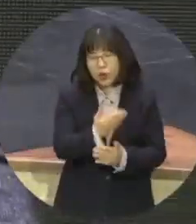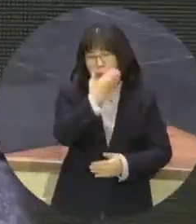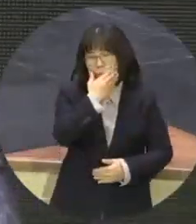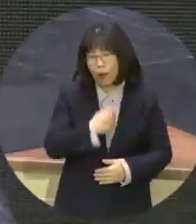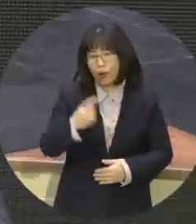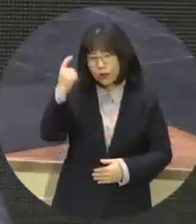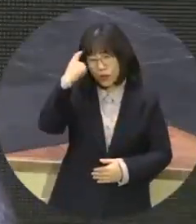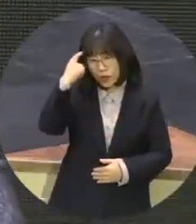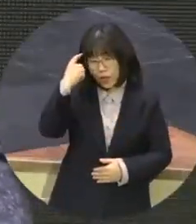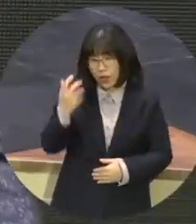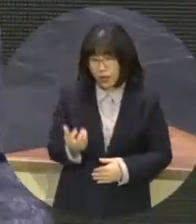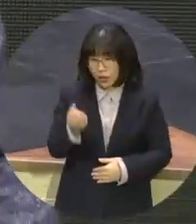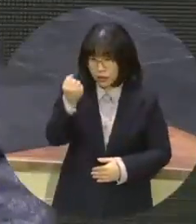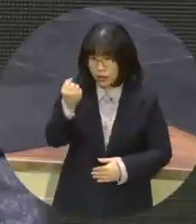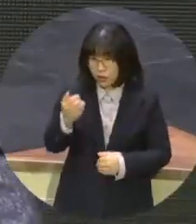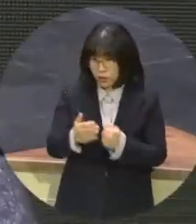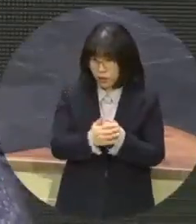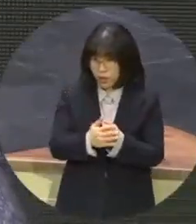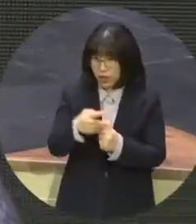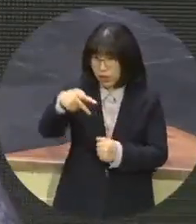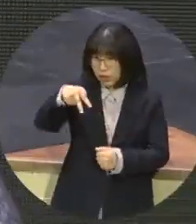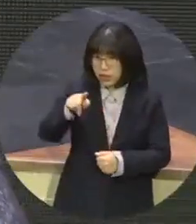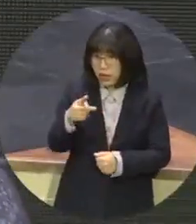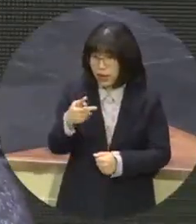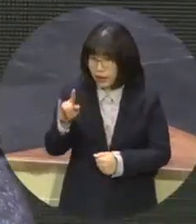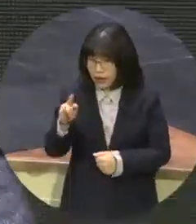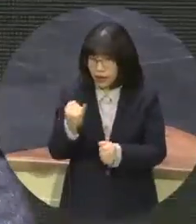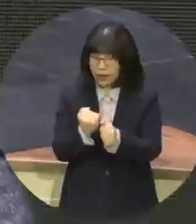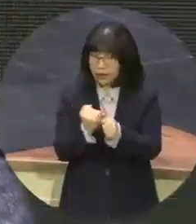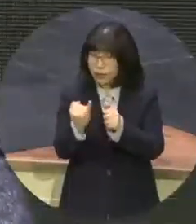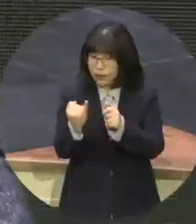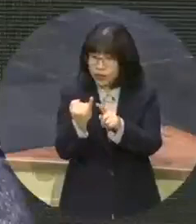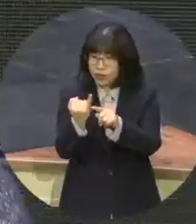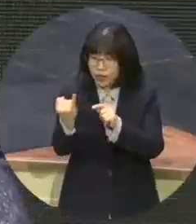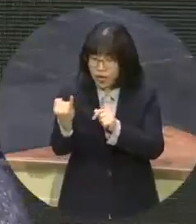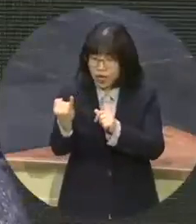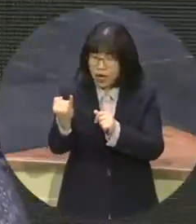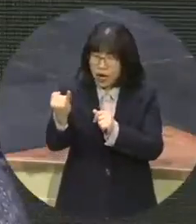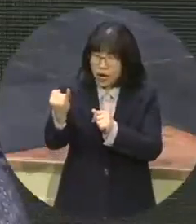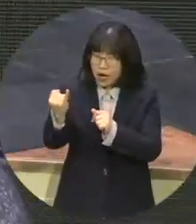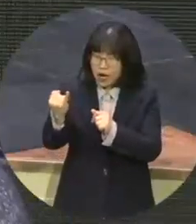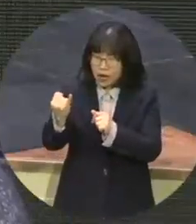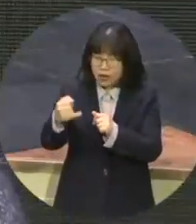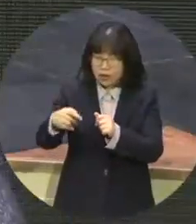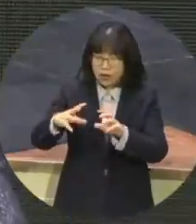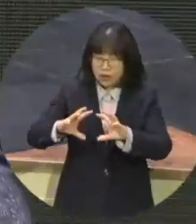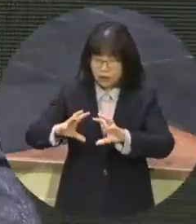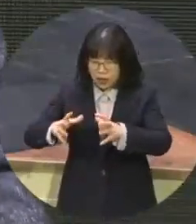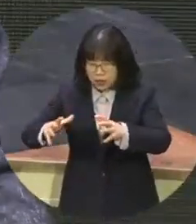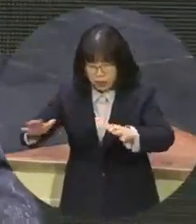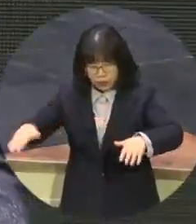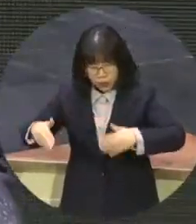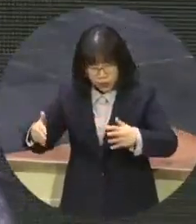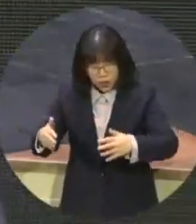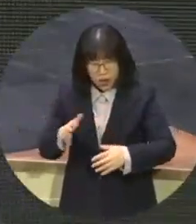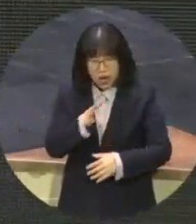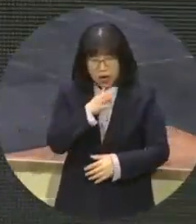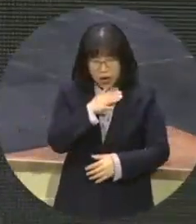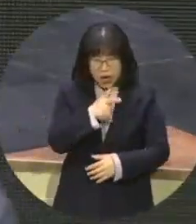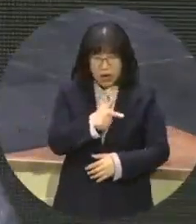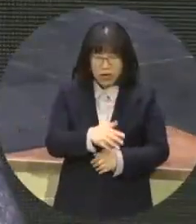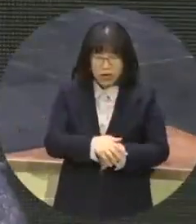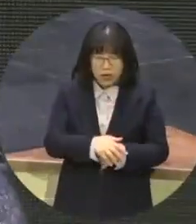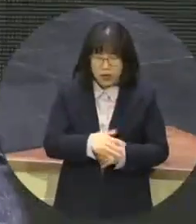문화 속에서 사례는 당시에 사회적 풍습대로 자식을